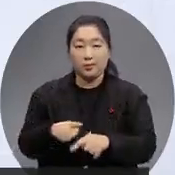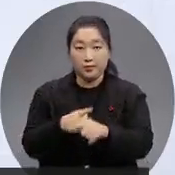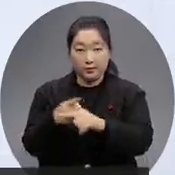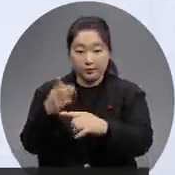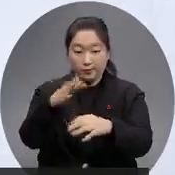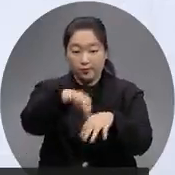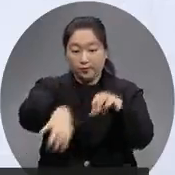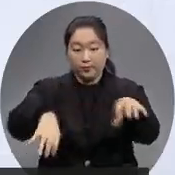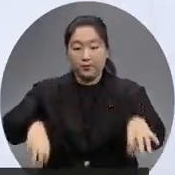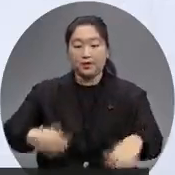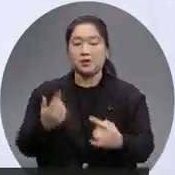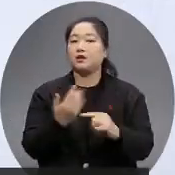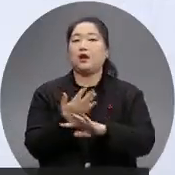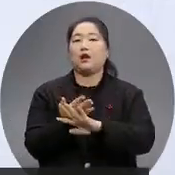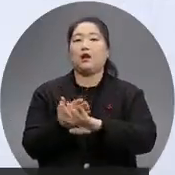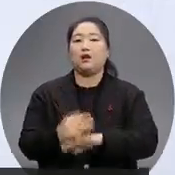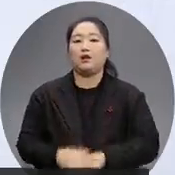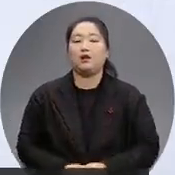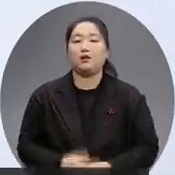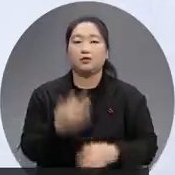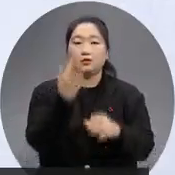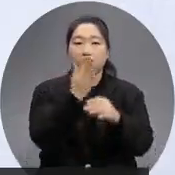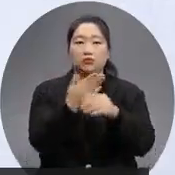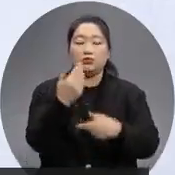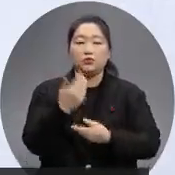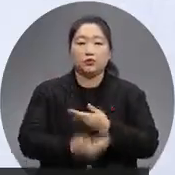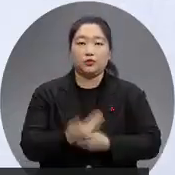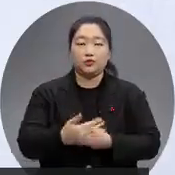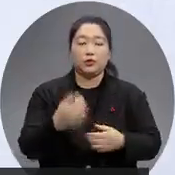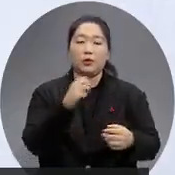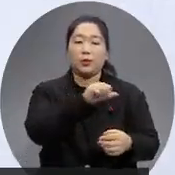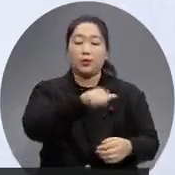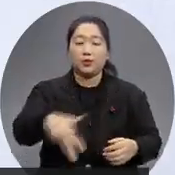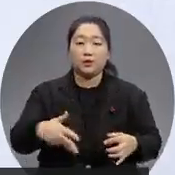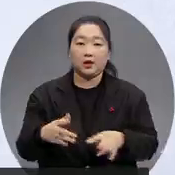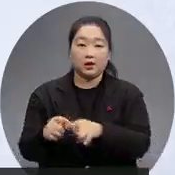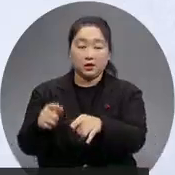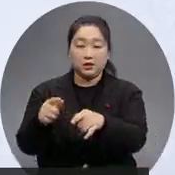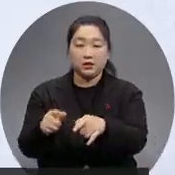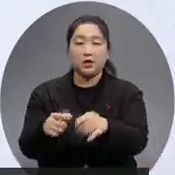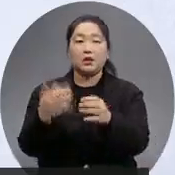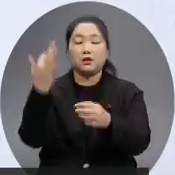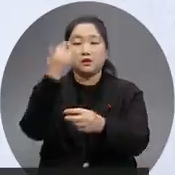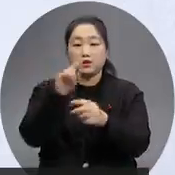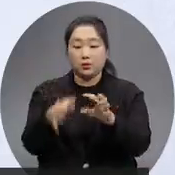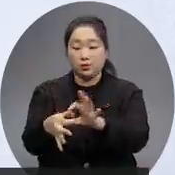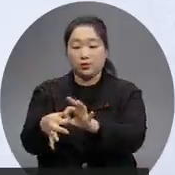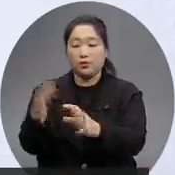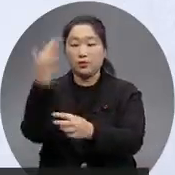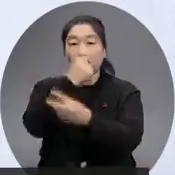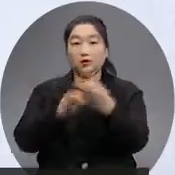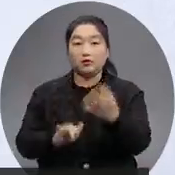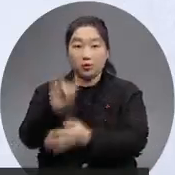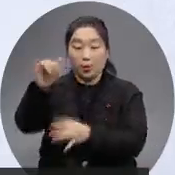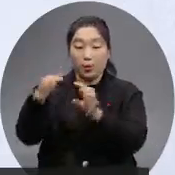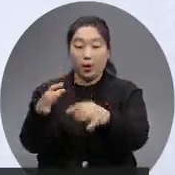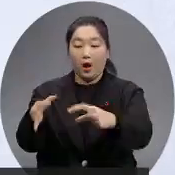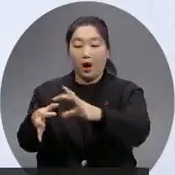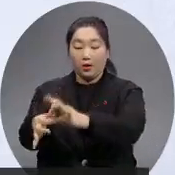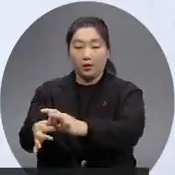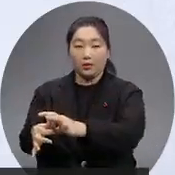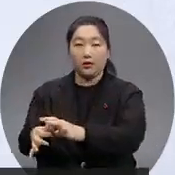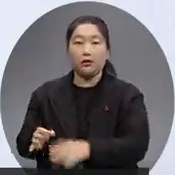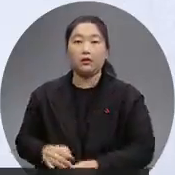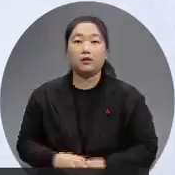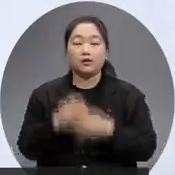역시 다릅니다. 중부고속도로 오창 나들목까지 지선을 만들고 그 중간에 청주공항 나들목을